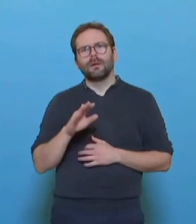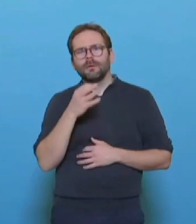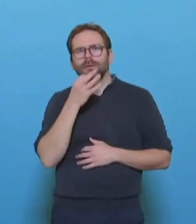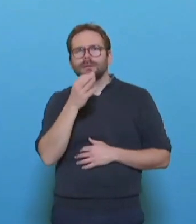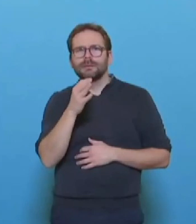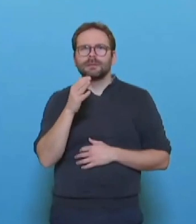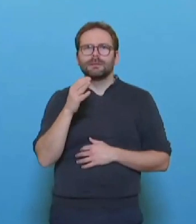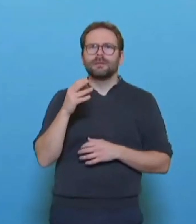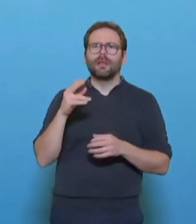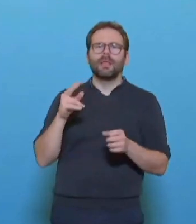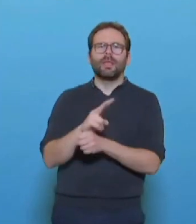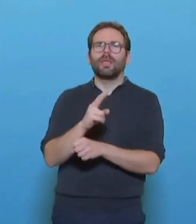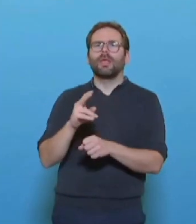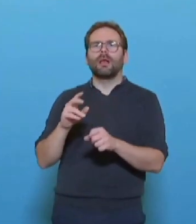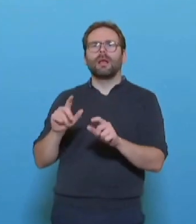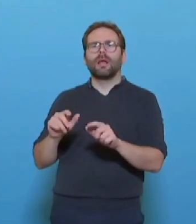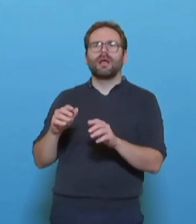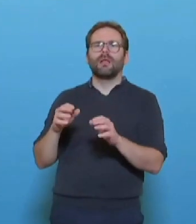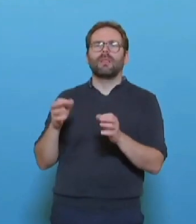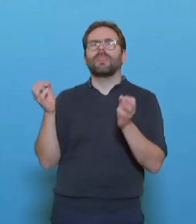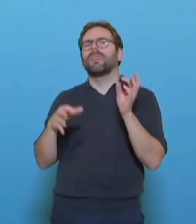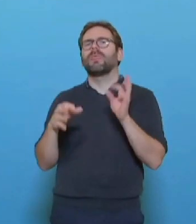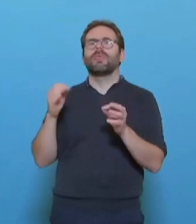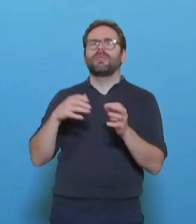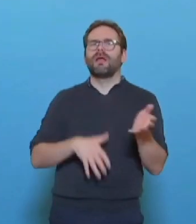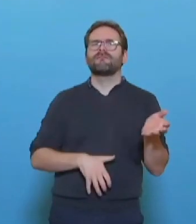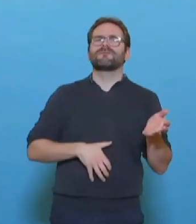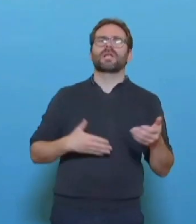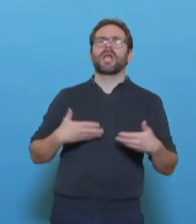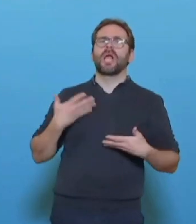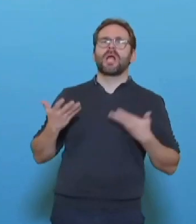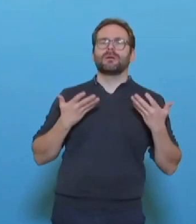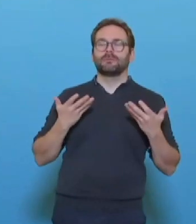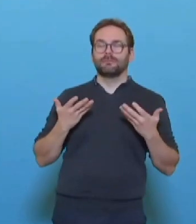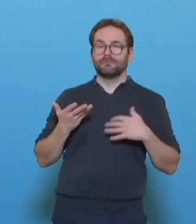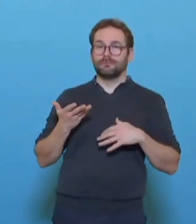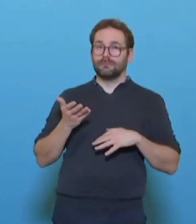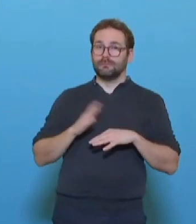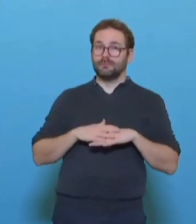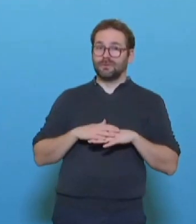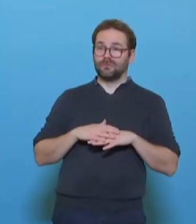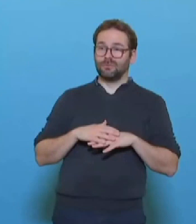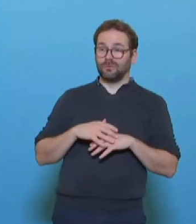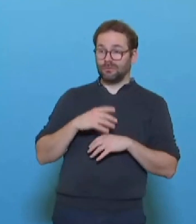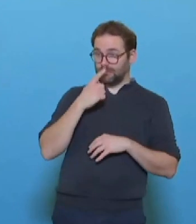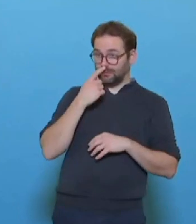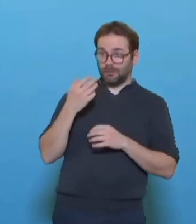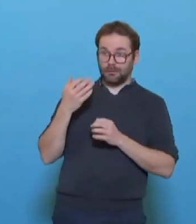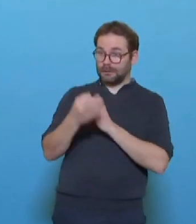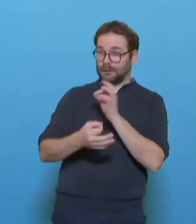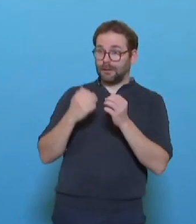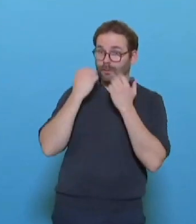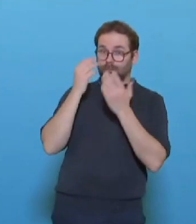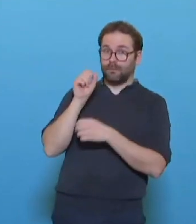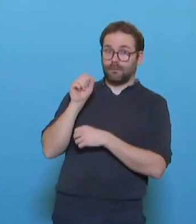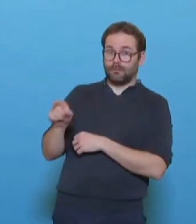de vulgarité salaces et virilistes, qui déshonorent plutôt ceux qui s'y livrent, il y a des